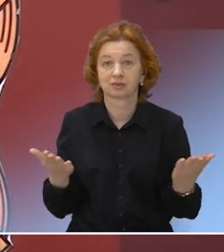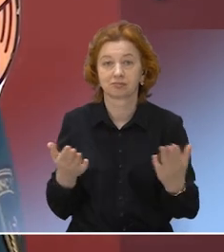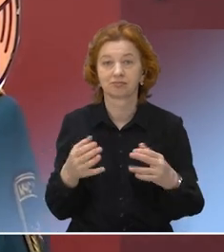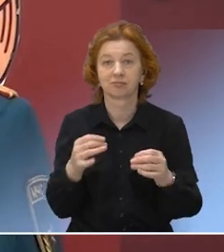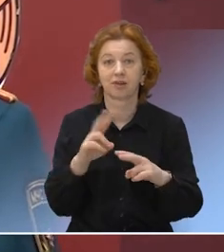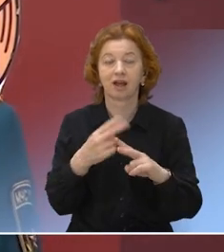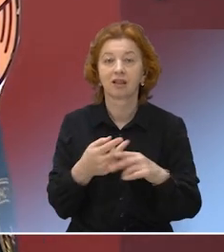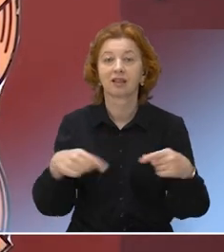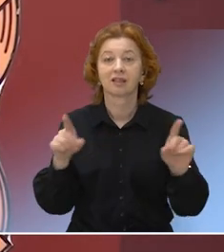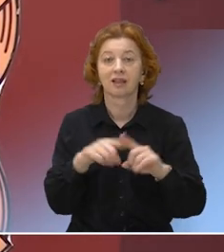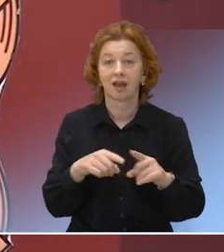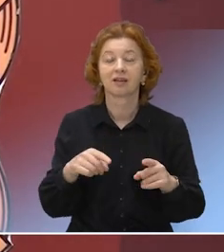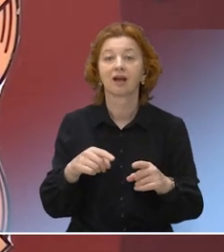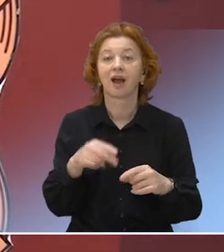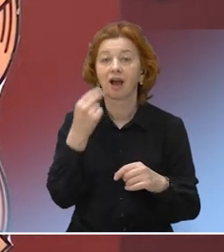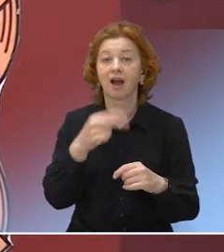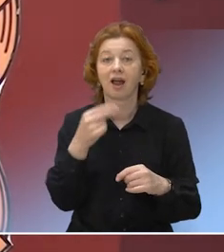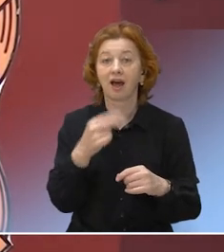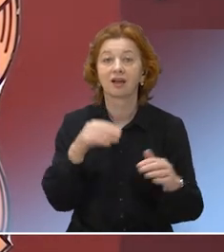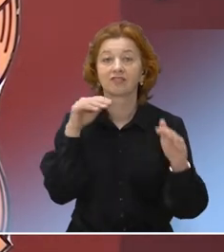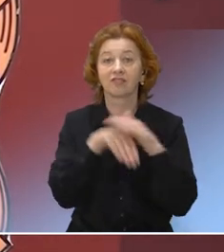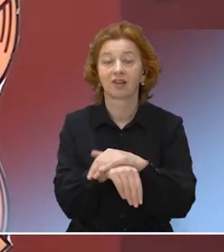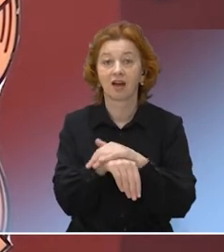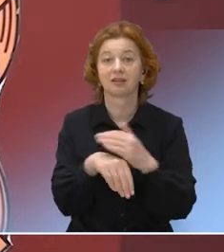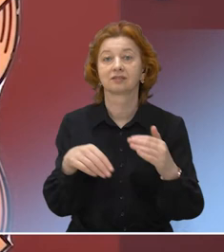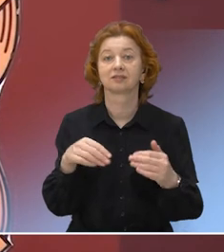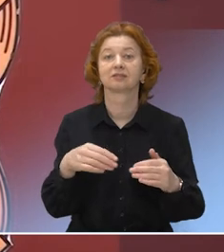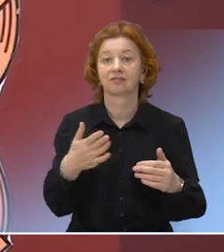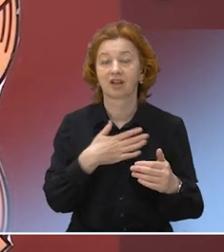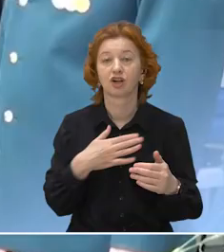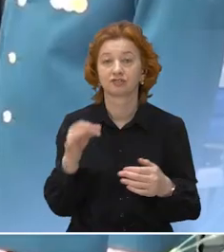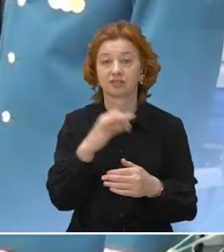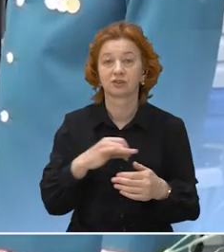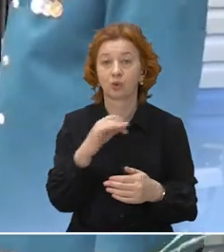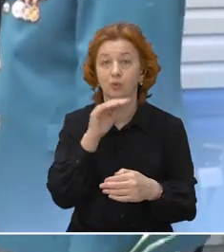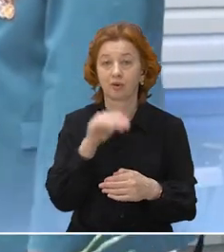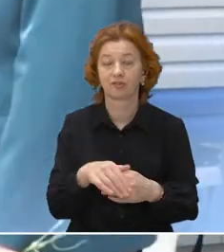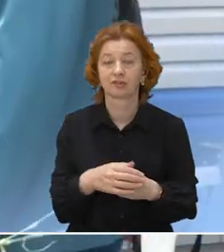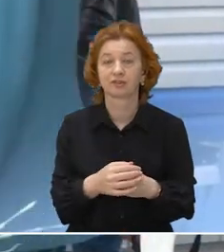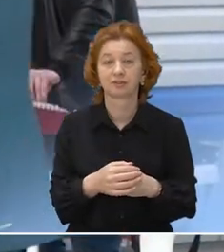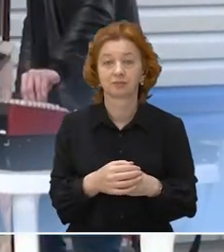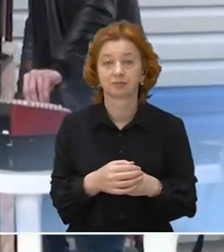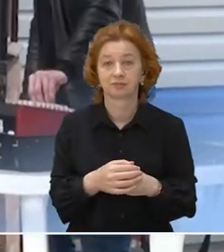бы это целый пласт нашей истории, нашего района, нашей профессии.